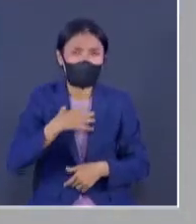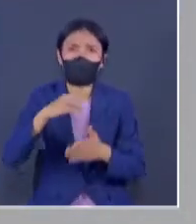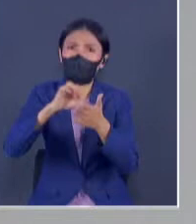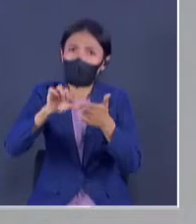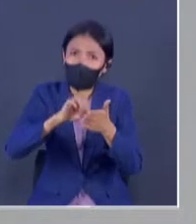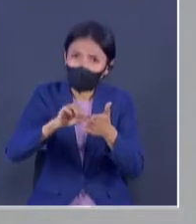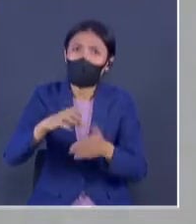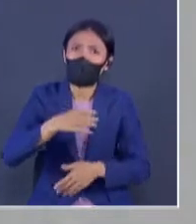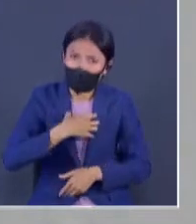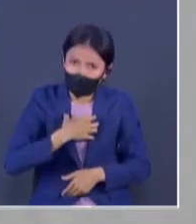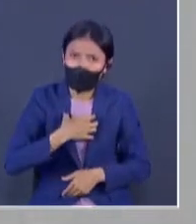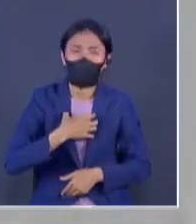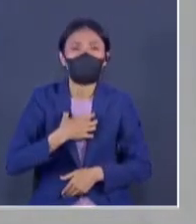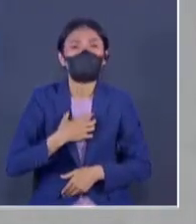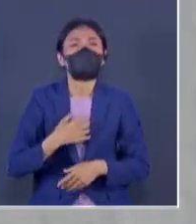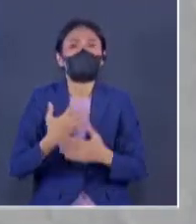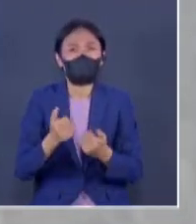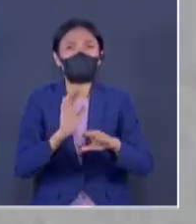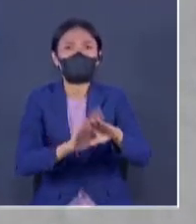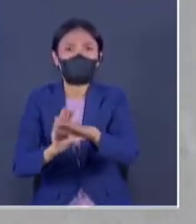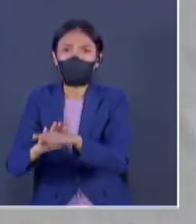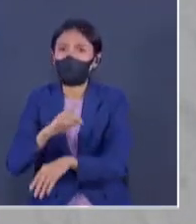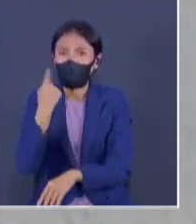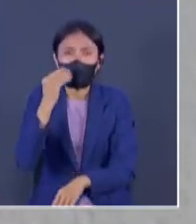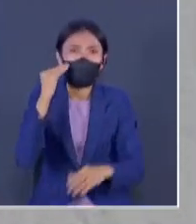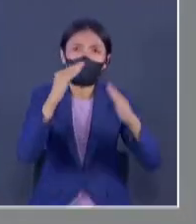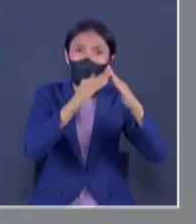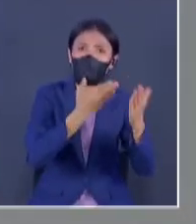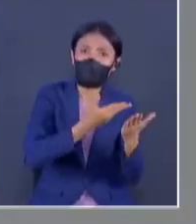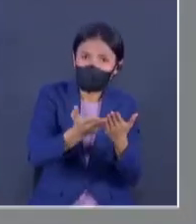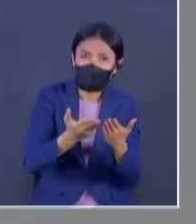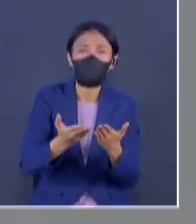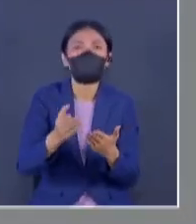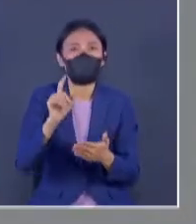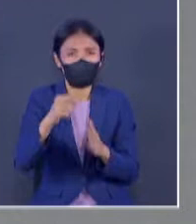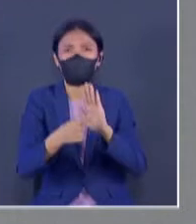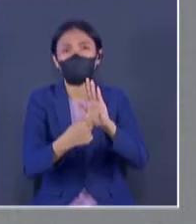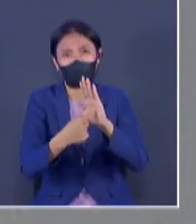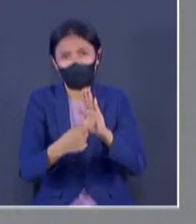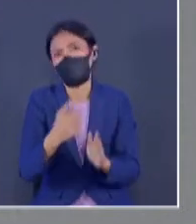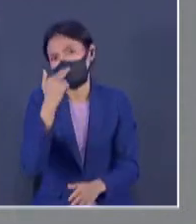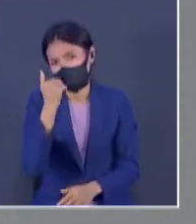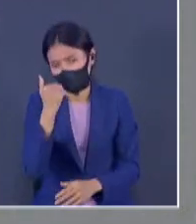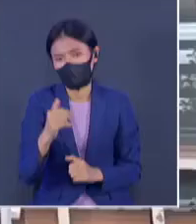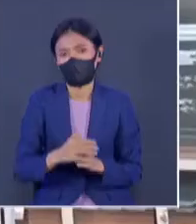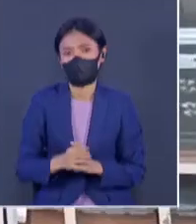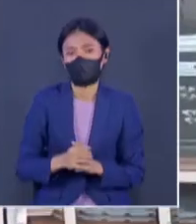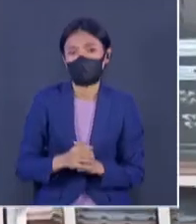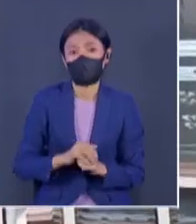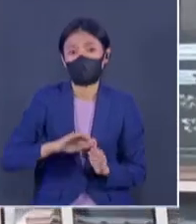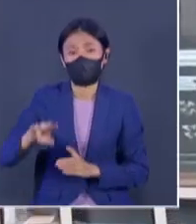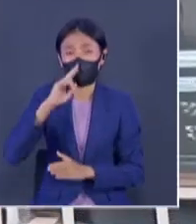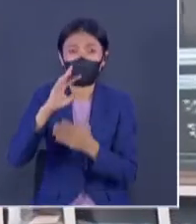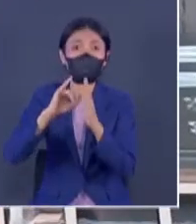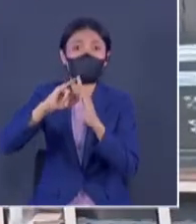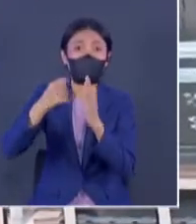จะซื้อบ้านต้องดูให้ดีก่อนจะได้ไม่ต้องถูกหลอกเหมือนกรณีของตนเองทีนี้พาคุณผู้ชมไปติดตามอีกกรณีหนึ่งที่จังหวัดก